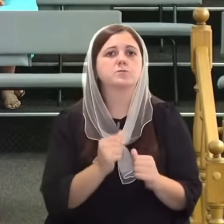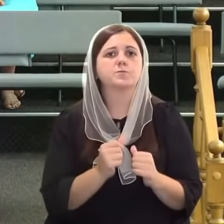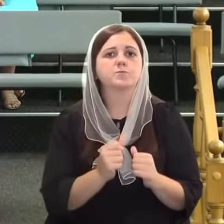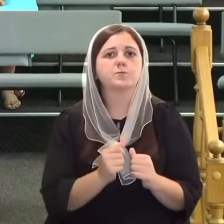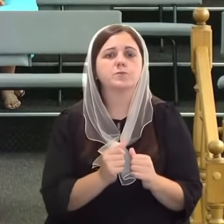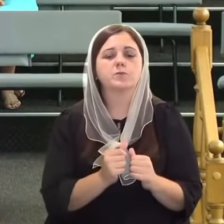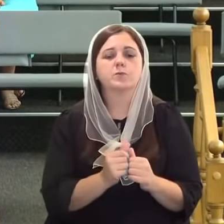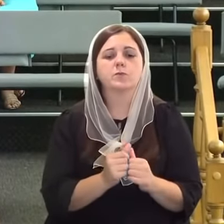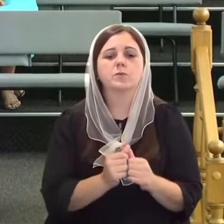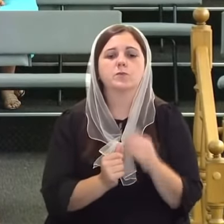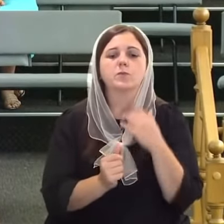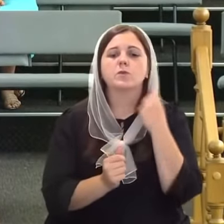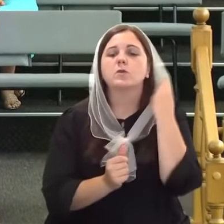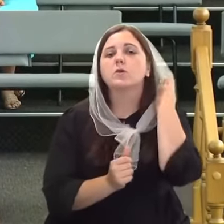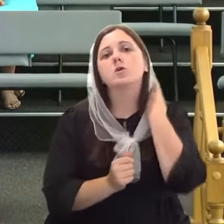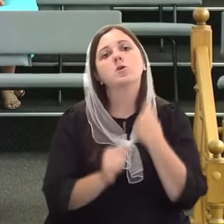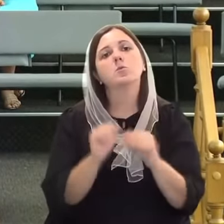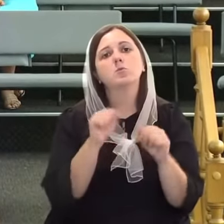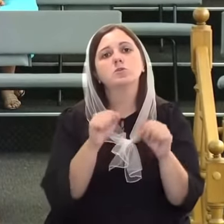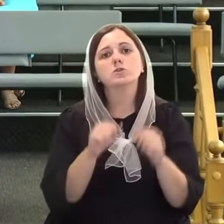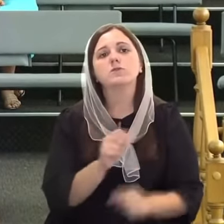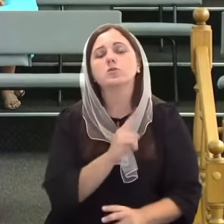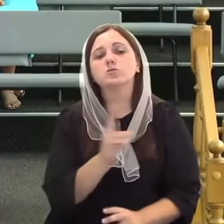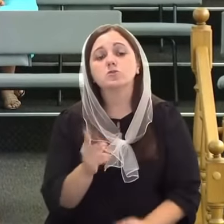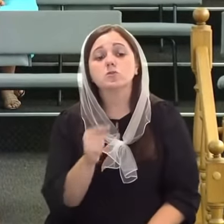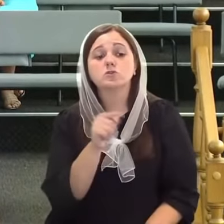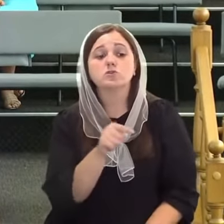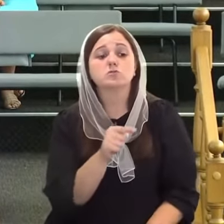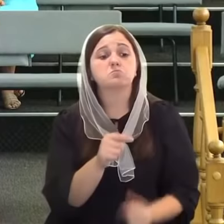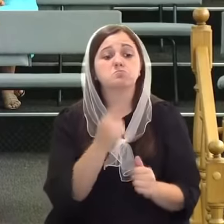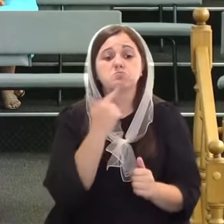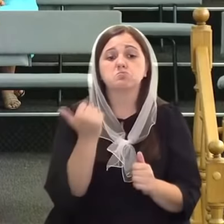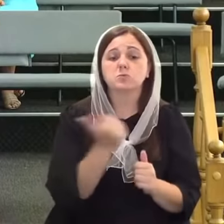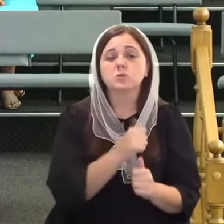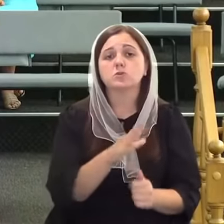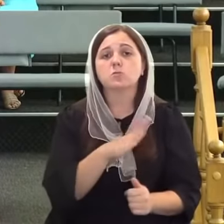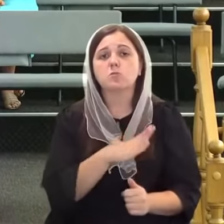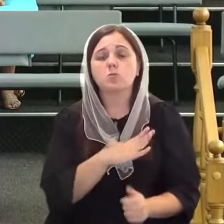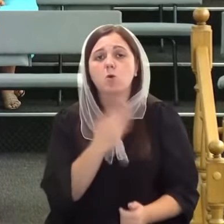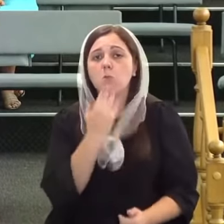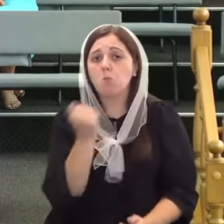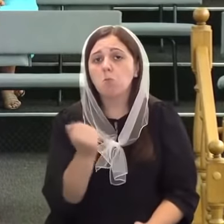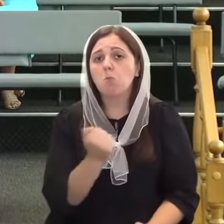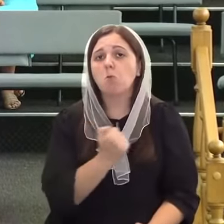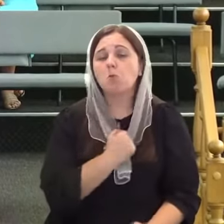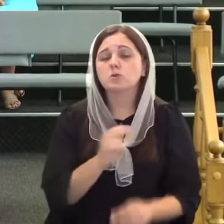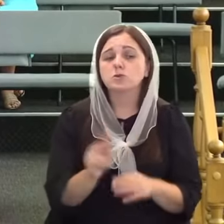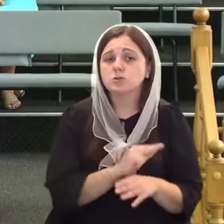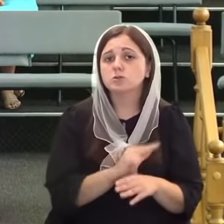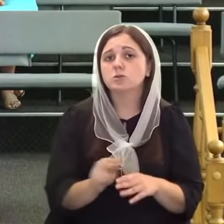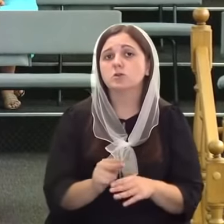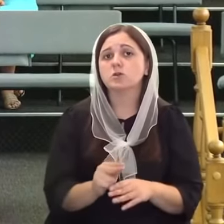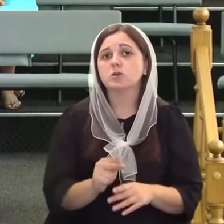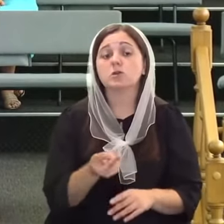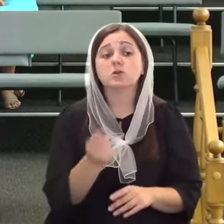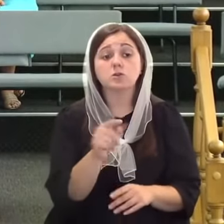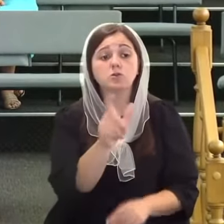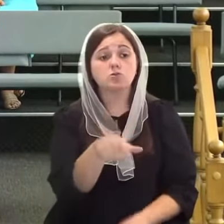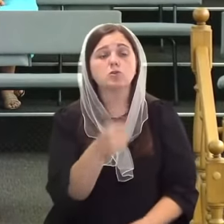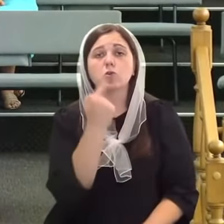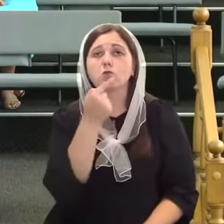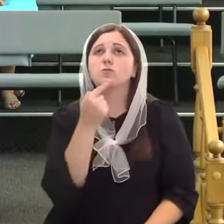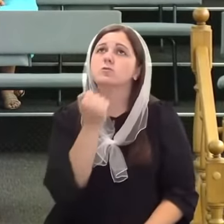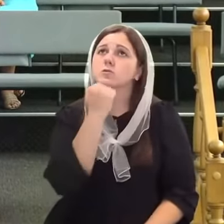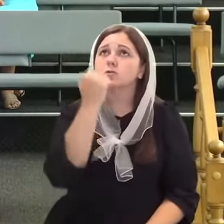кто-то на этой неделе был исцелен, помилован. И он говорит: Господь, спасибо тебе, благодарю тебя, что